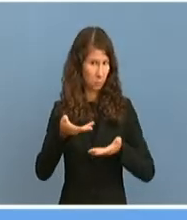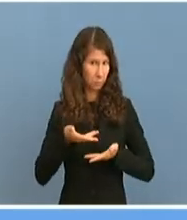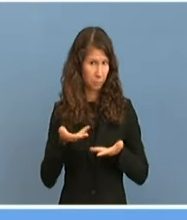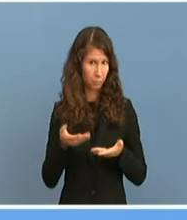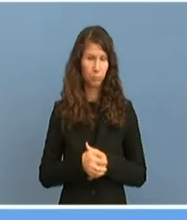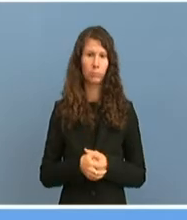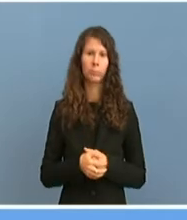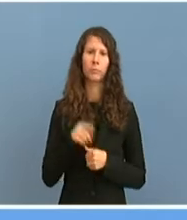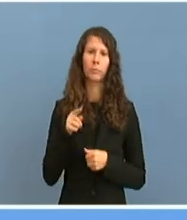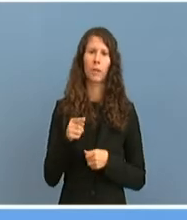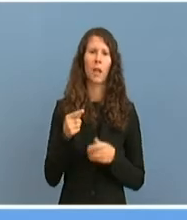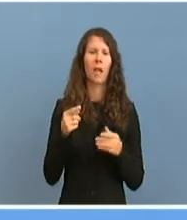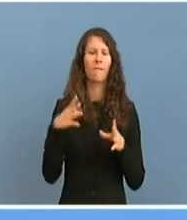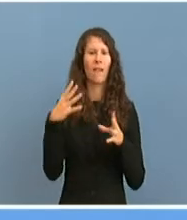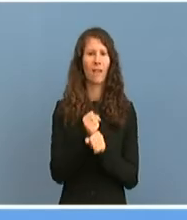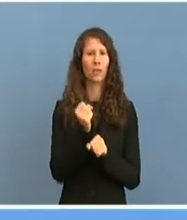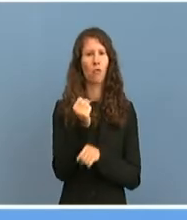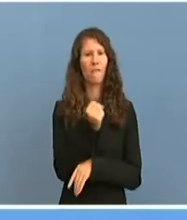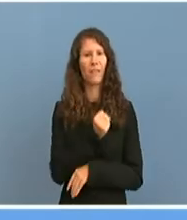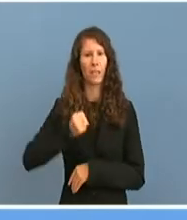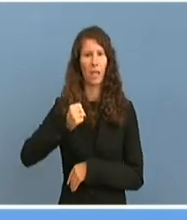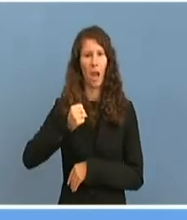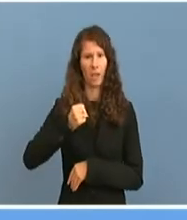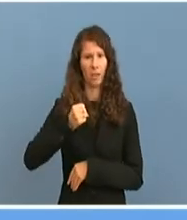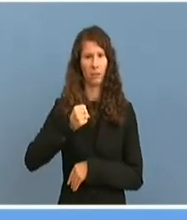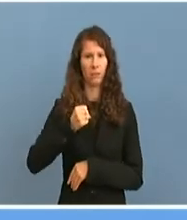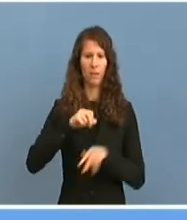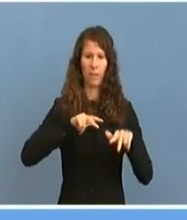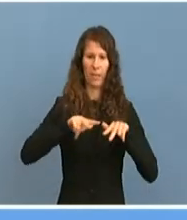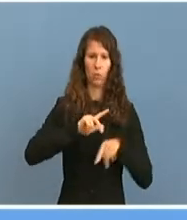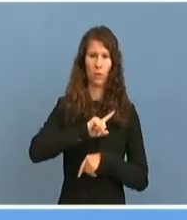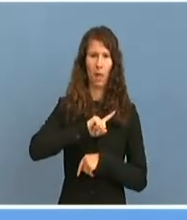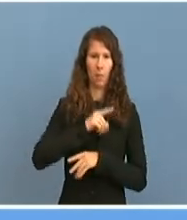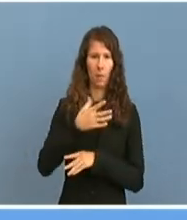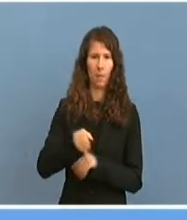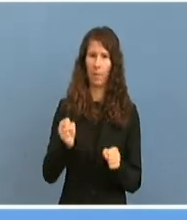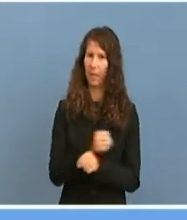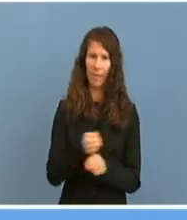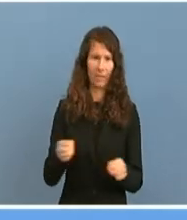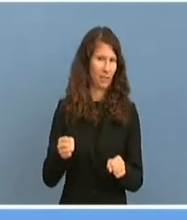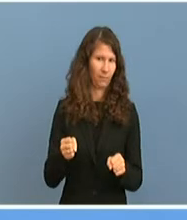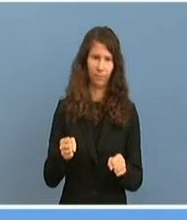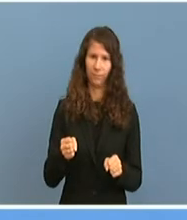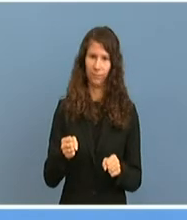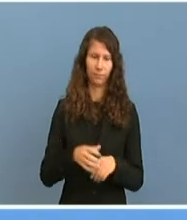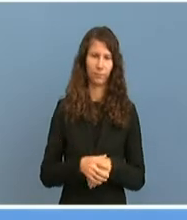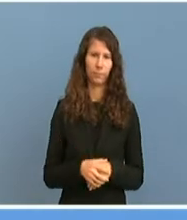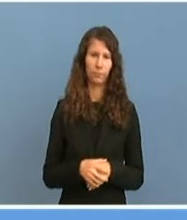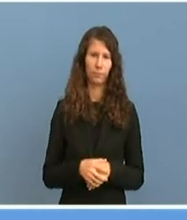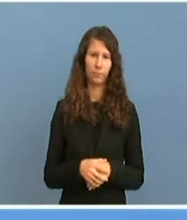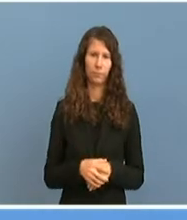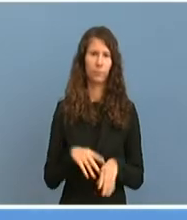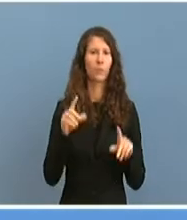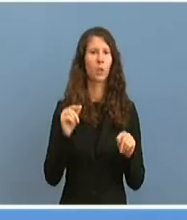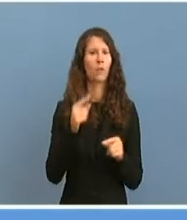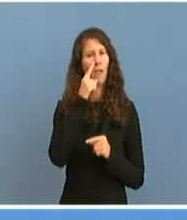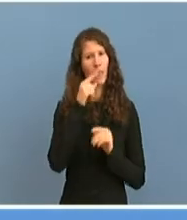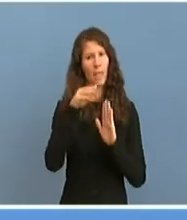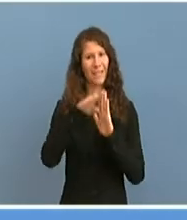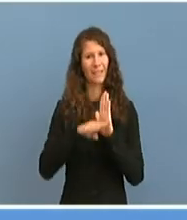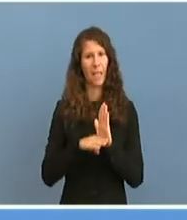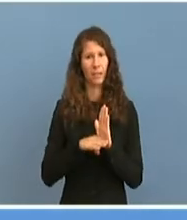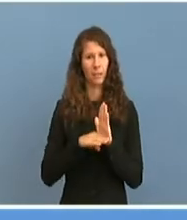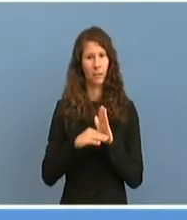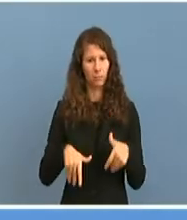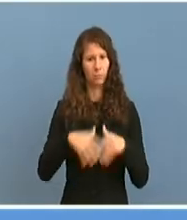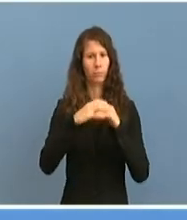also die Verfassungswidrigkeit von Gesetzen kann ja die Regierung nicht selbst feststellen. Das wäre also der Fall, wenn ein Gesetz in Kraft träte